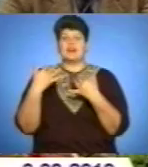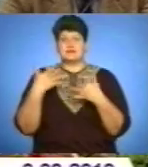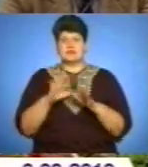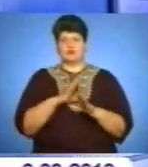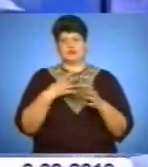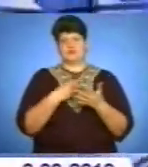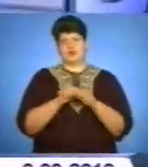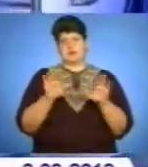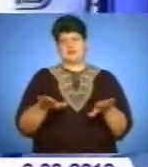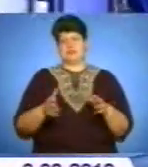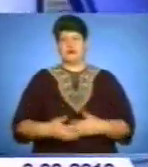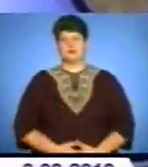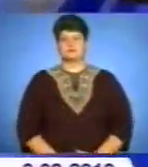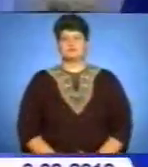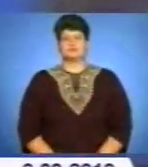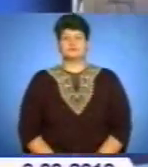місця.